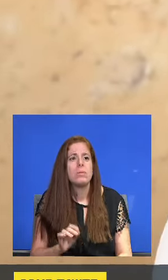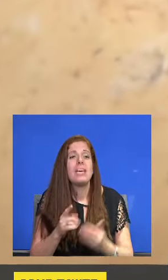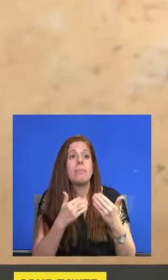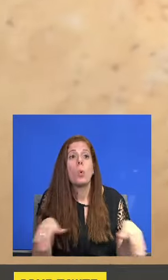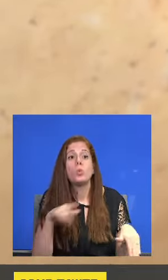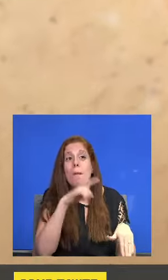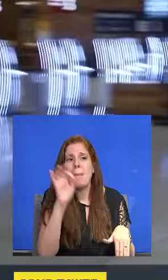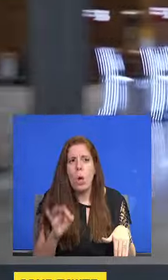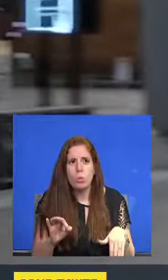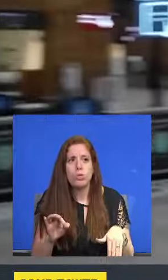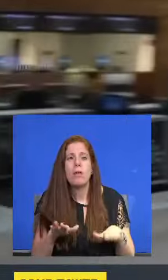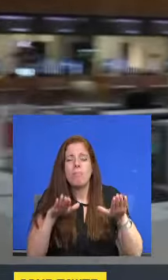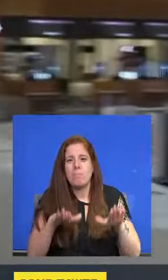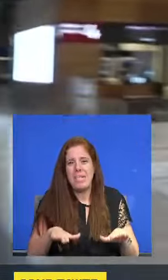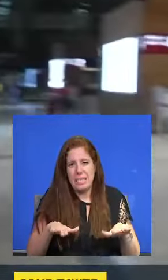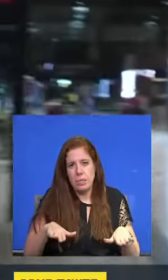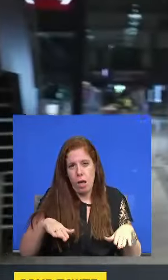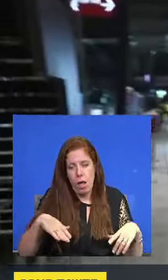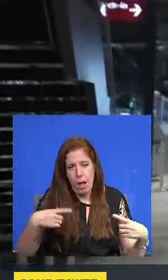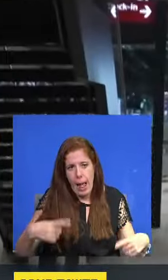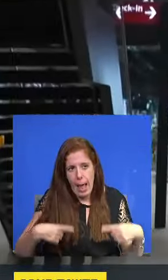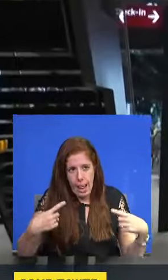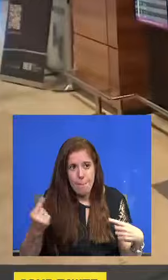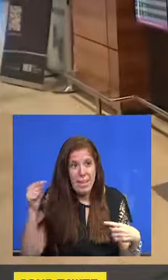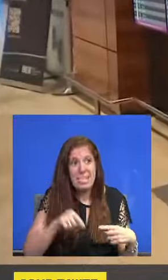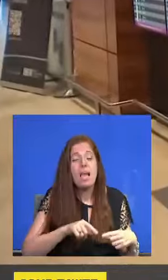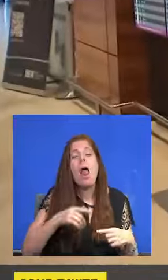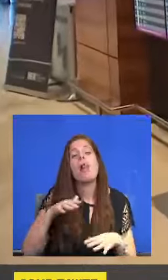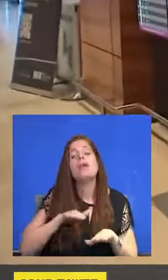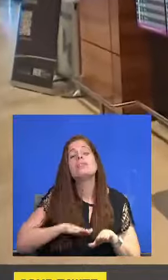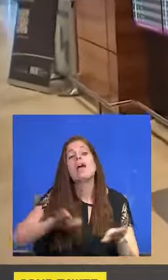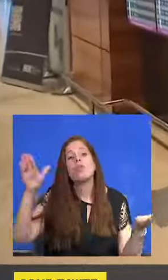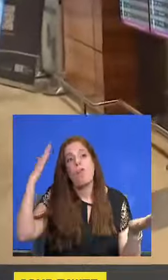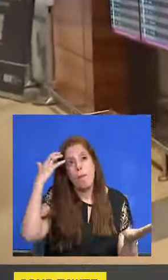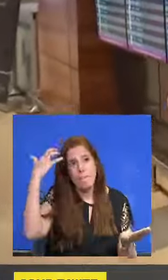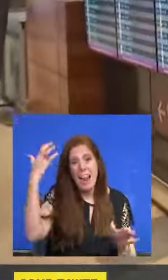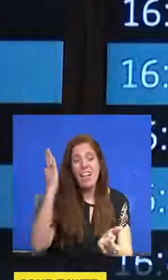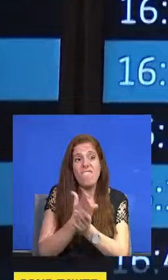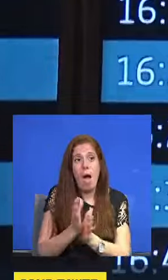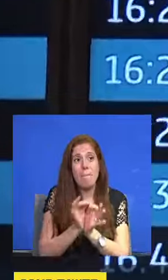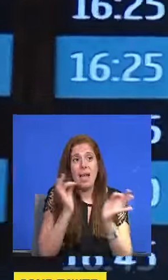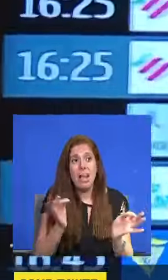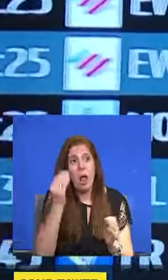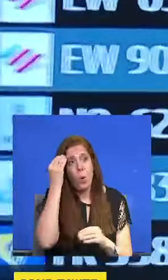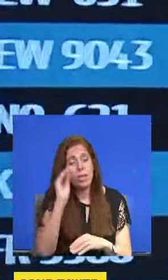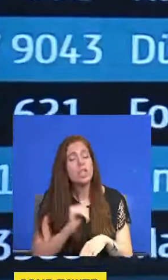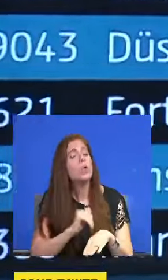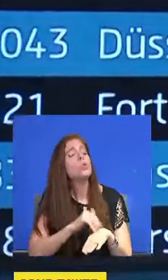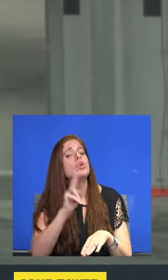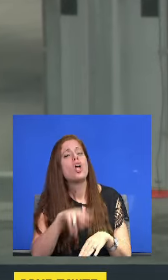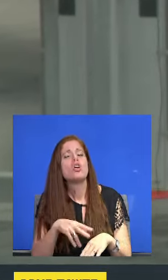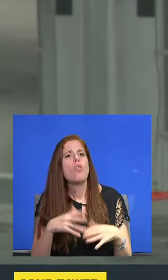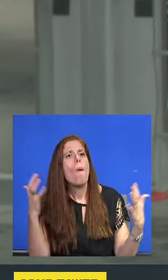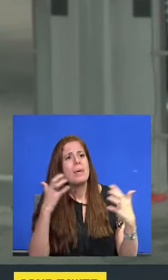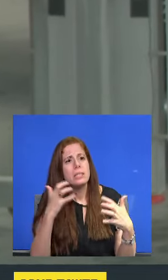כשהיא מרותקת לכיסא גלגלים, הגיעה לשדה התעופה בברלין. כבר בהתחלה הודיעה נציגת השירות שיש עומסים ועיכובים רבים